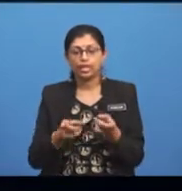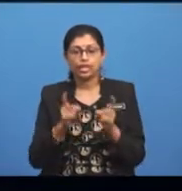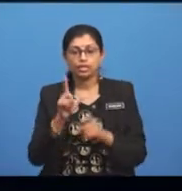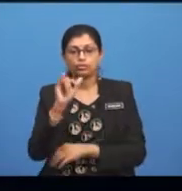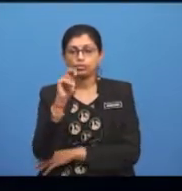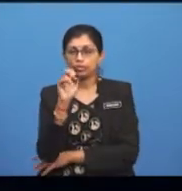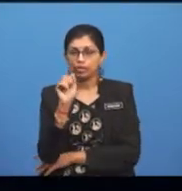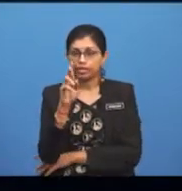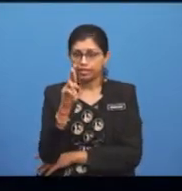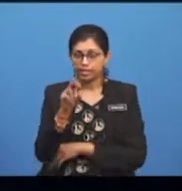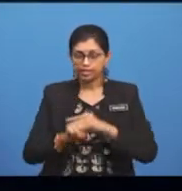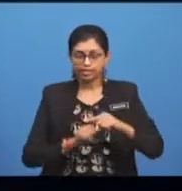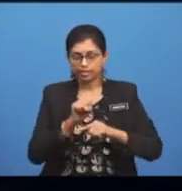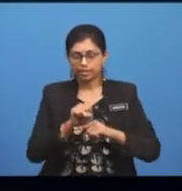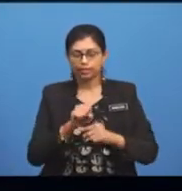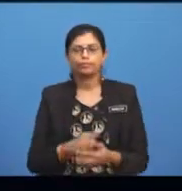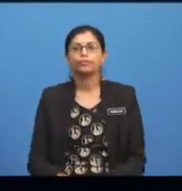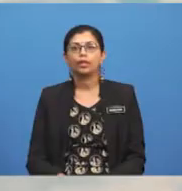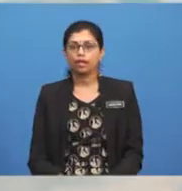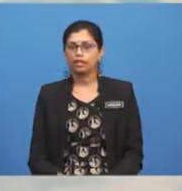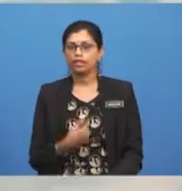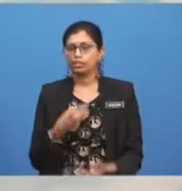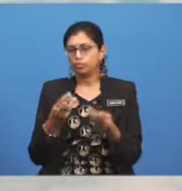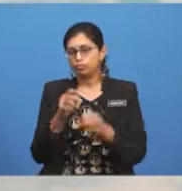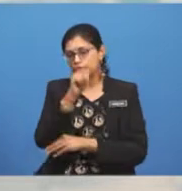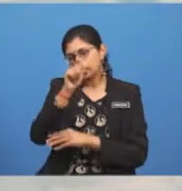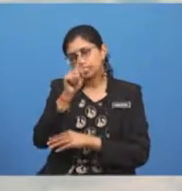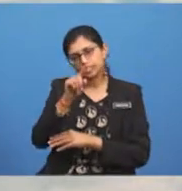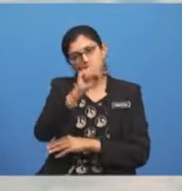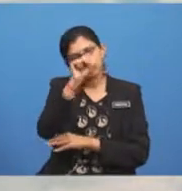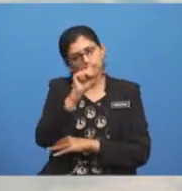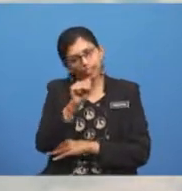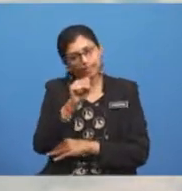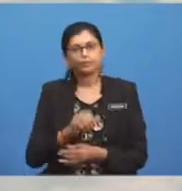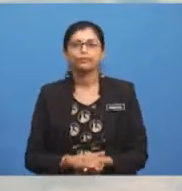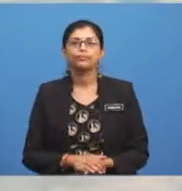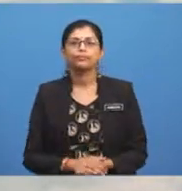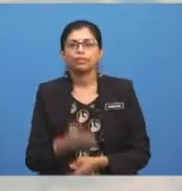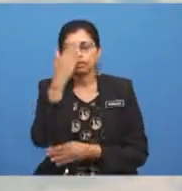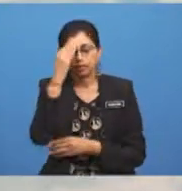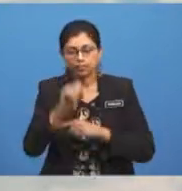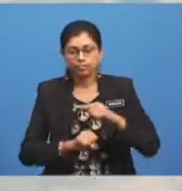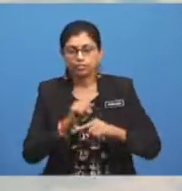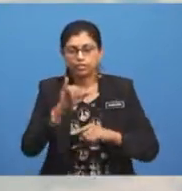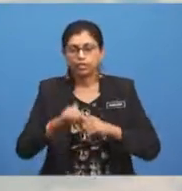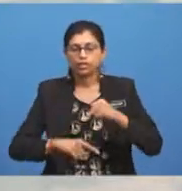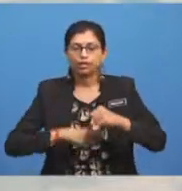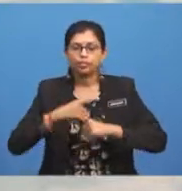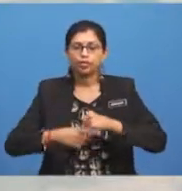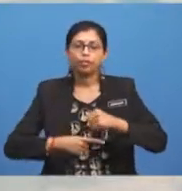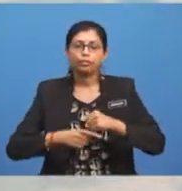Ha, cikgu nak bertanya satu soalan. Mengapa satelit yang mengorbit bumi tidak